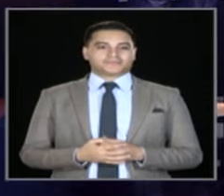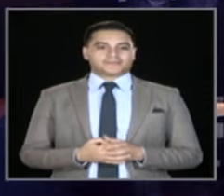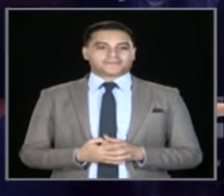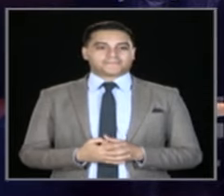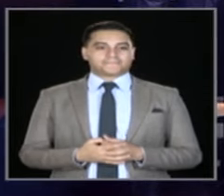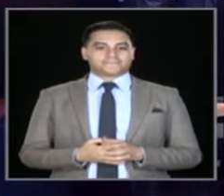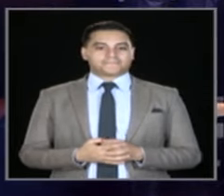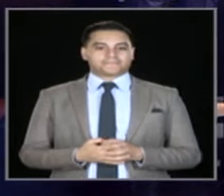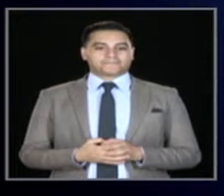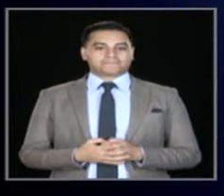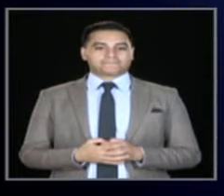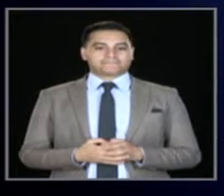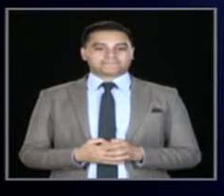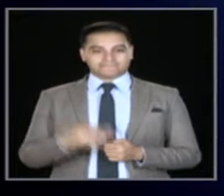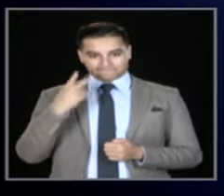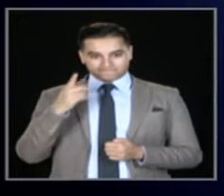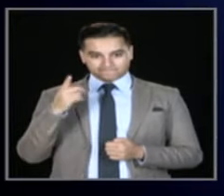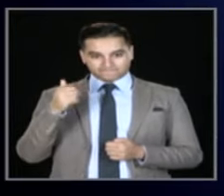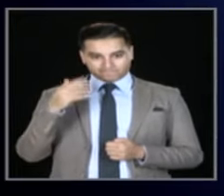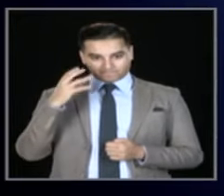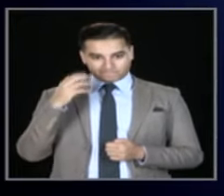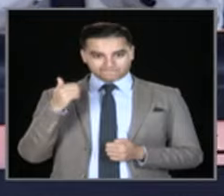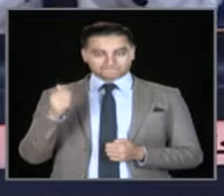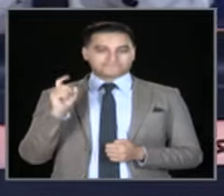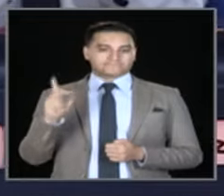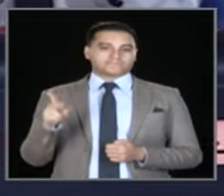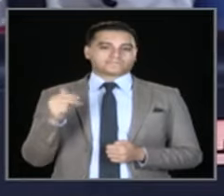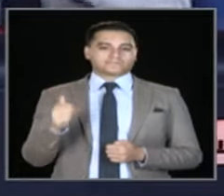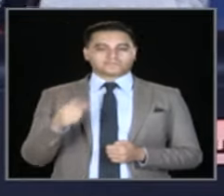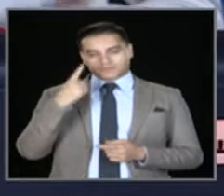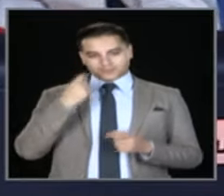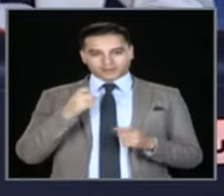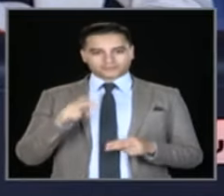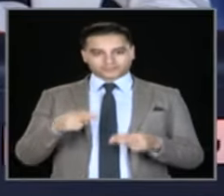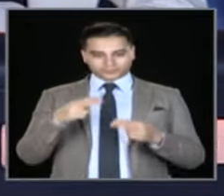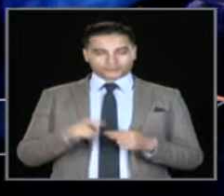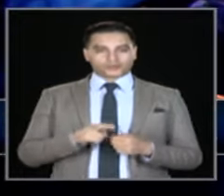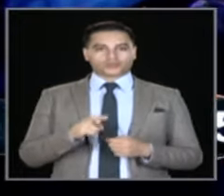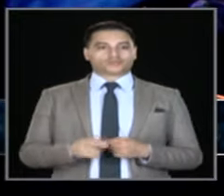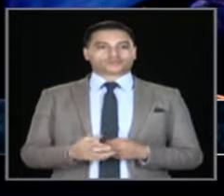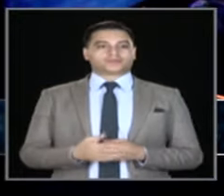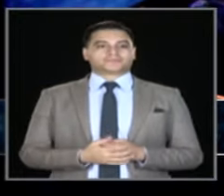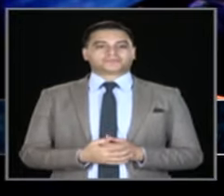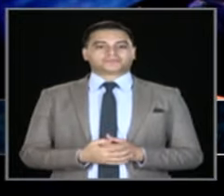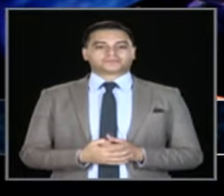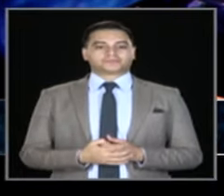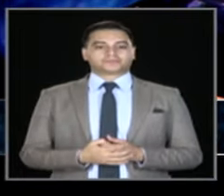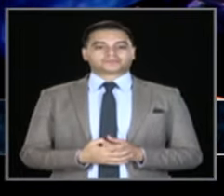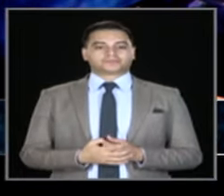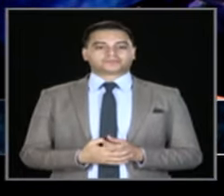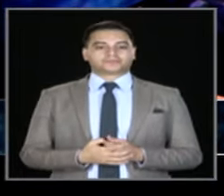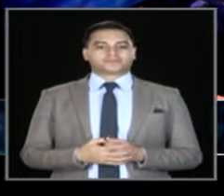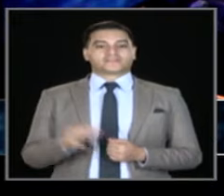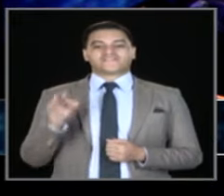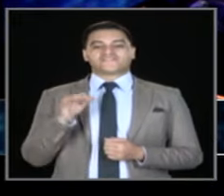بالظبط يسري تمام يسري تمام تحت الضغط كاونتر